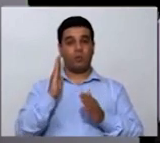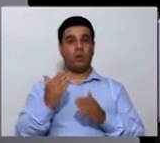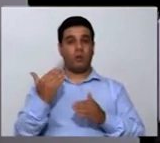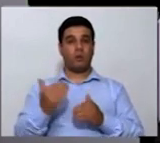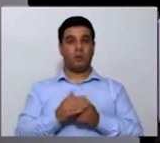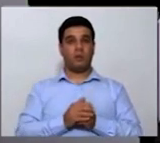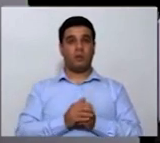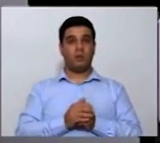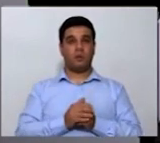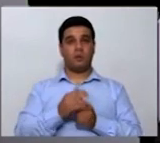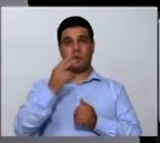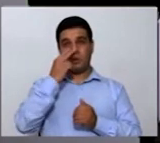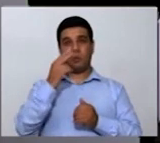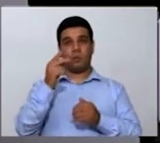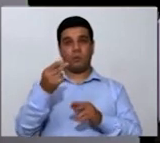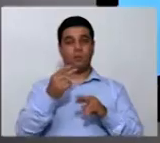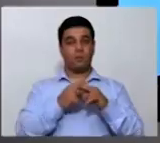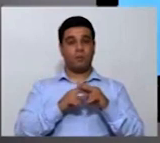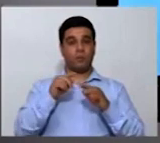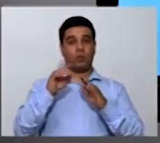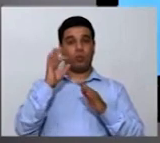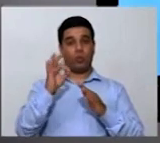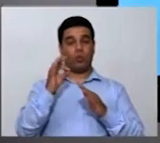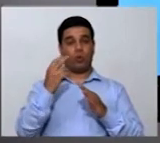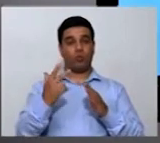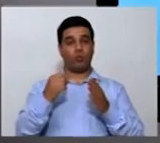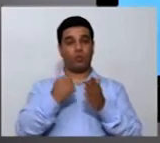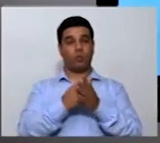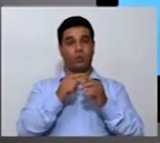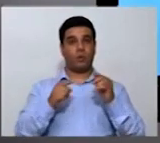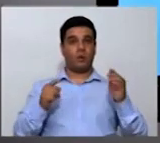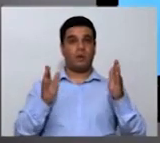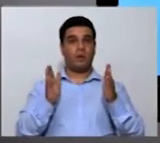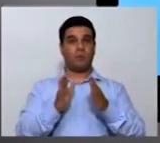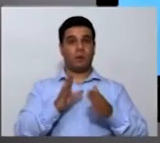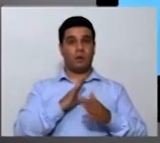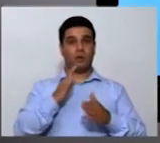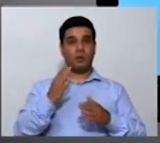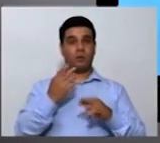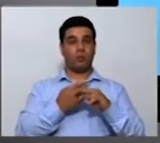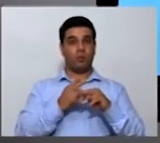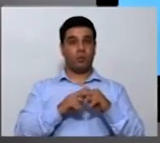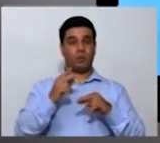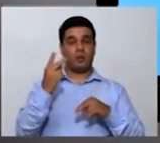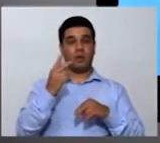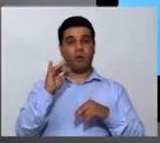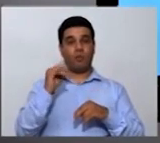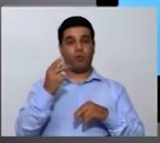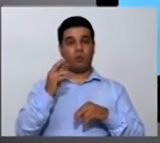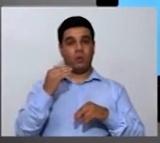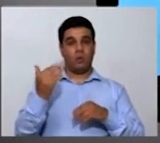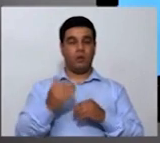ekan? Mana ko'rdingizmi? 0 dan 3 gacha bo'lgan oraliqda funksiyamiz kamaydi. Demak, ikkinchi funksiya